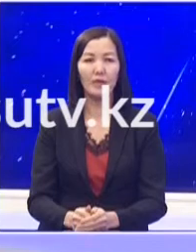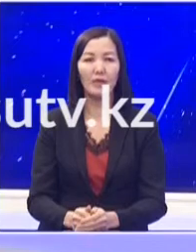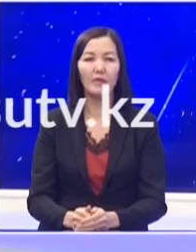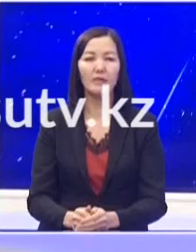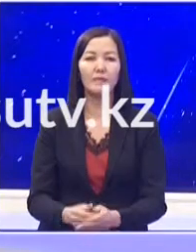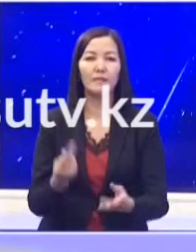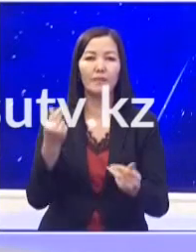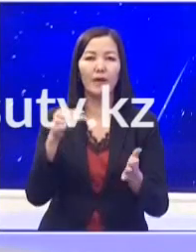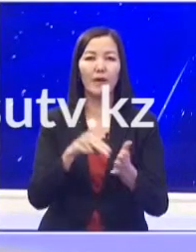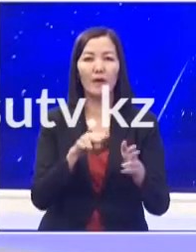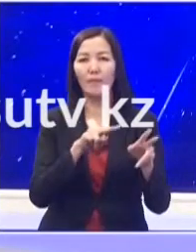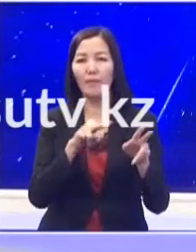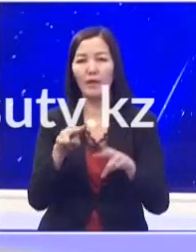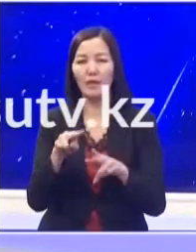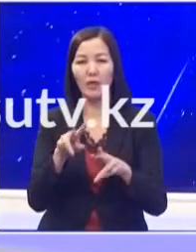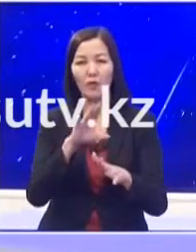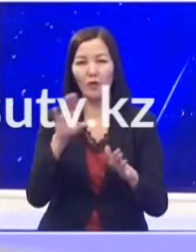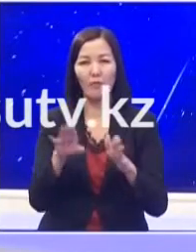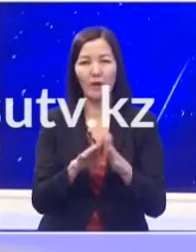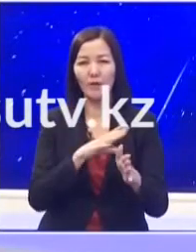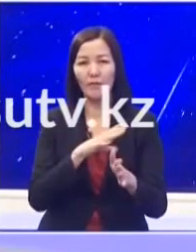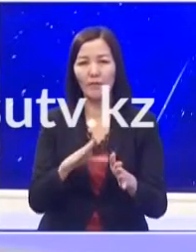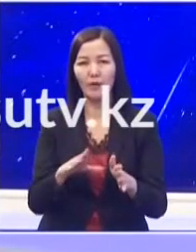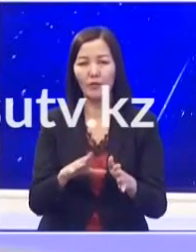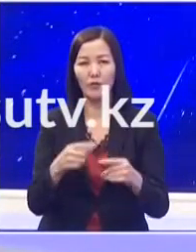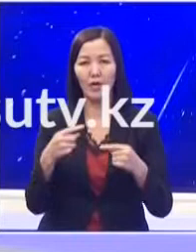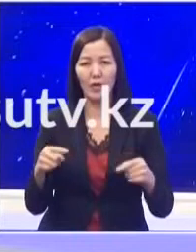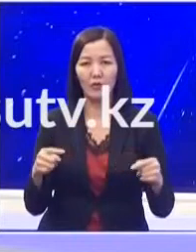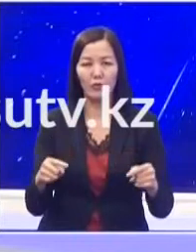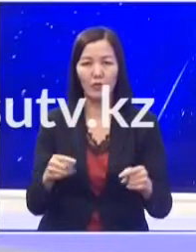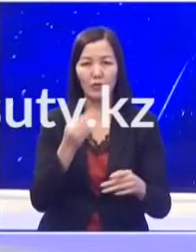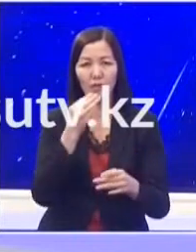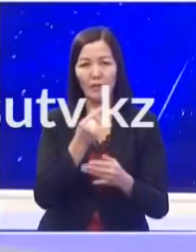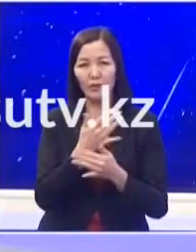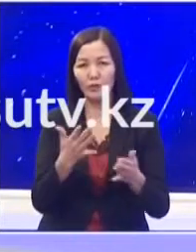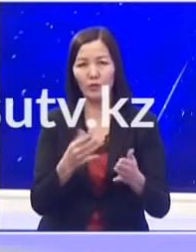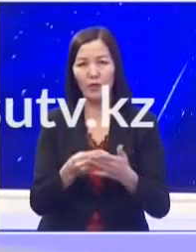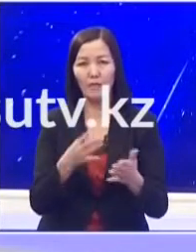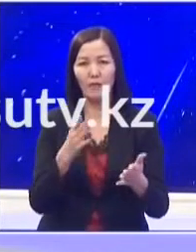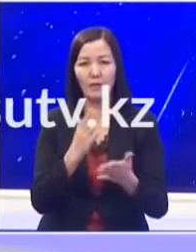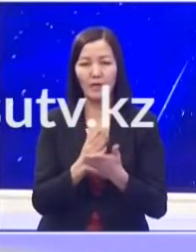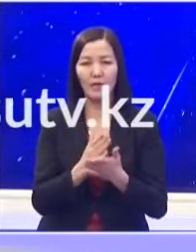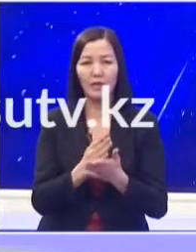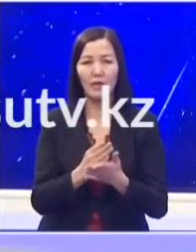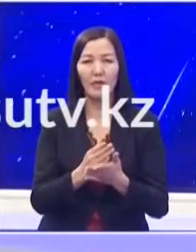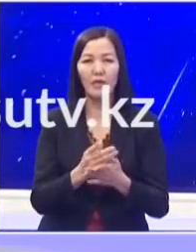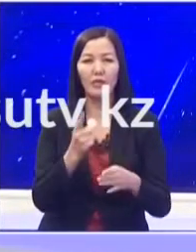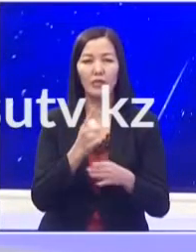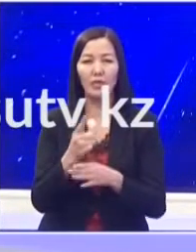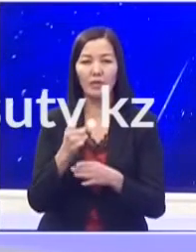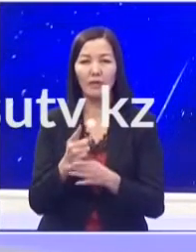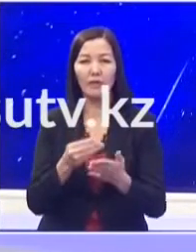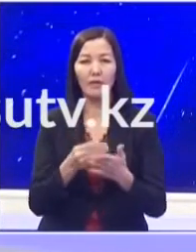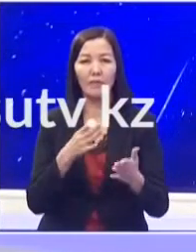Баға бақылауға бағынбай тұр өңірде қарақұмық 40 қабат сүт өнімдерінің құны біраз қымбаттаған. Әлеуметтік азық-түлік тауарларын шекті бағадан асырып